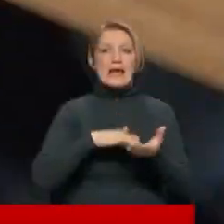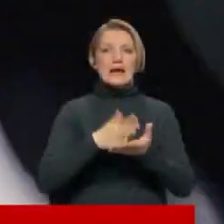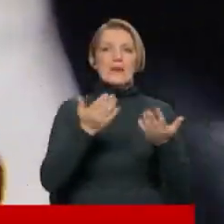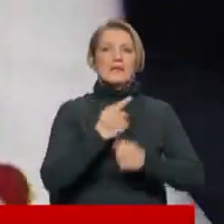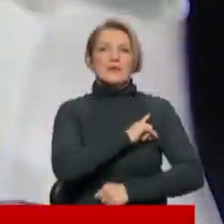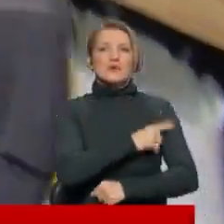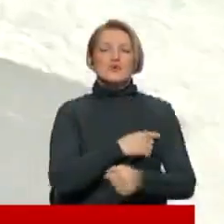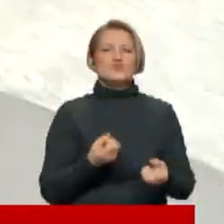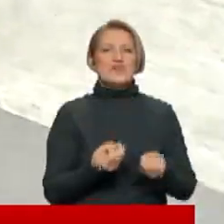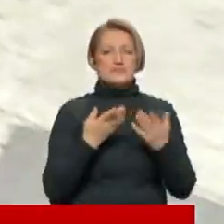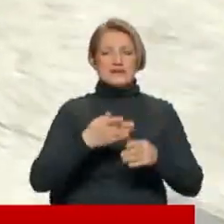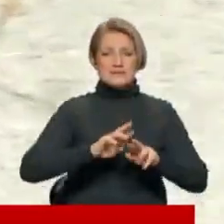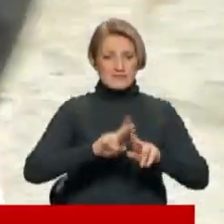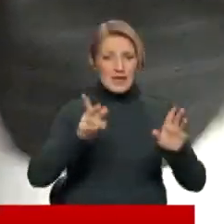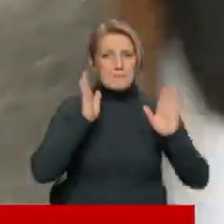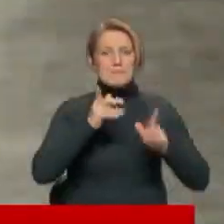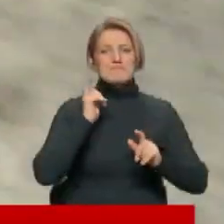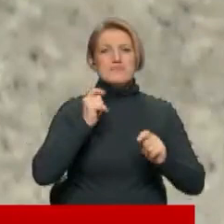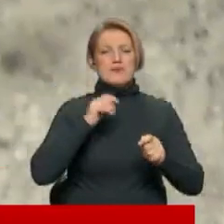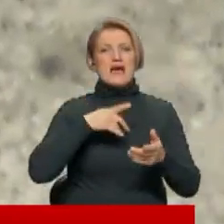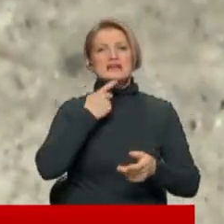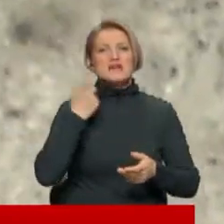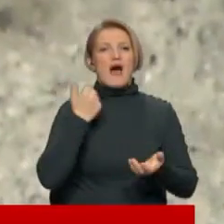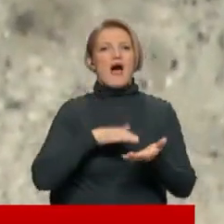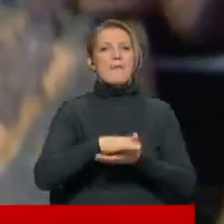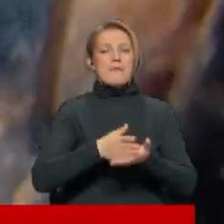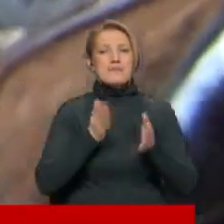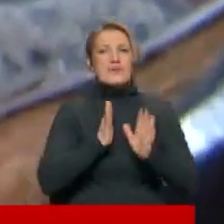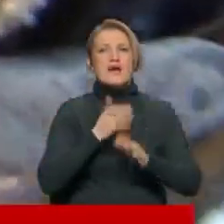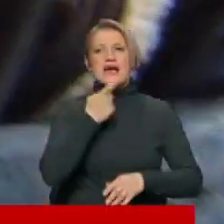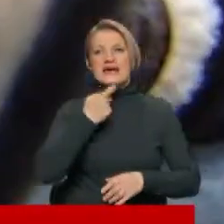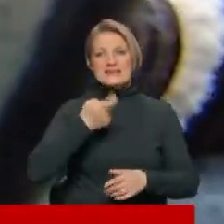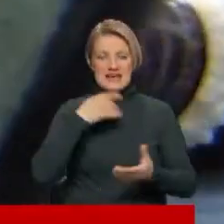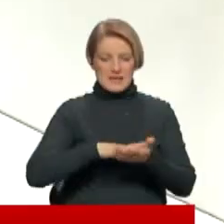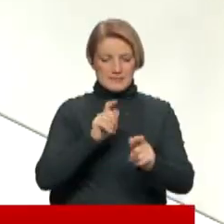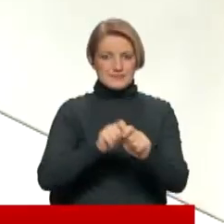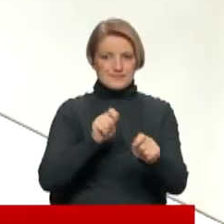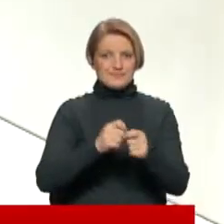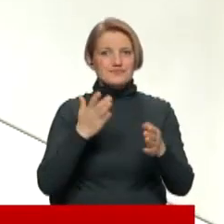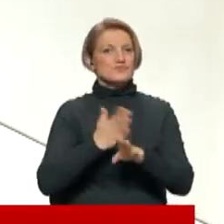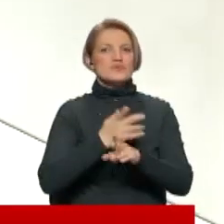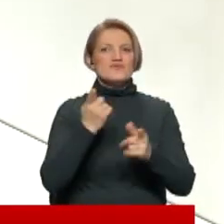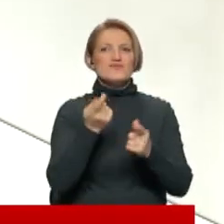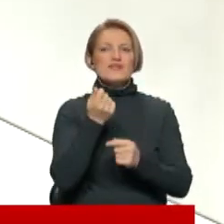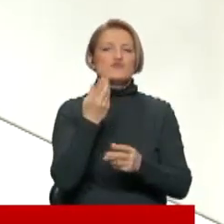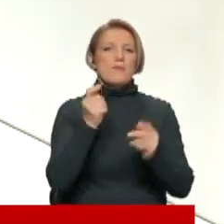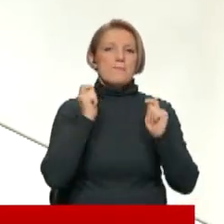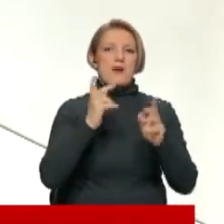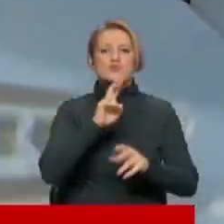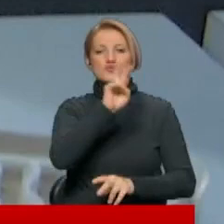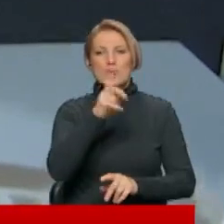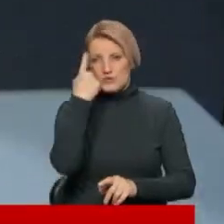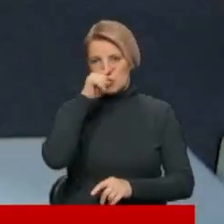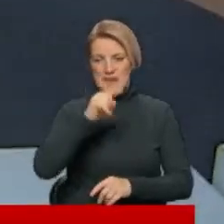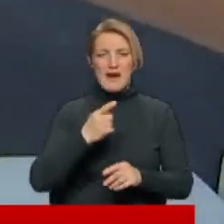almaya gücü yetmeyen, yırtılsa da mecburen eski ayakkabılarını giymeye devam ediyor. Eski ayakkabılar onarılıyor çünkü fiyatlar çok pahalı. Döviz